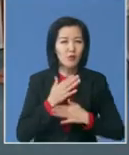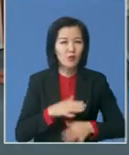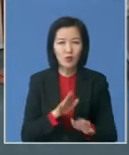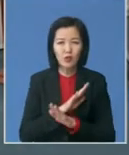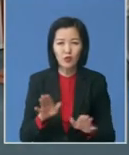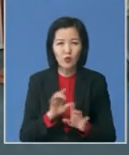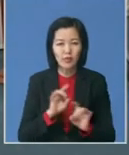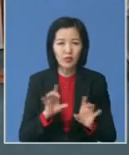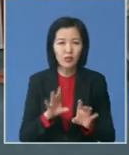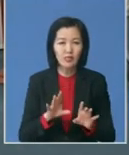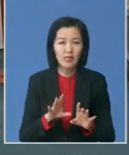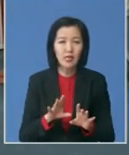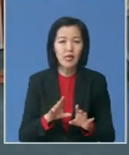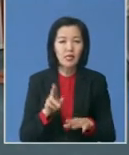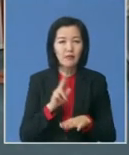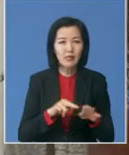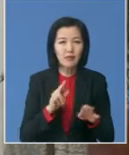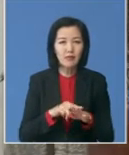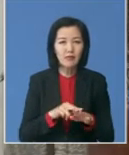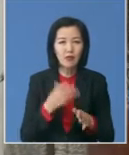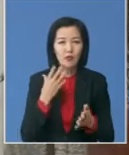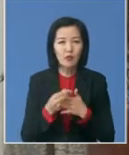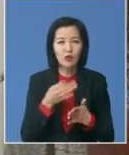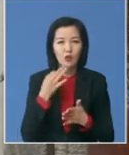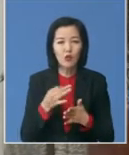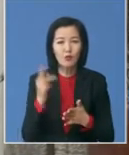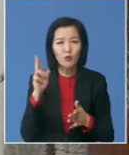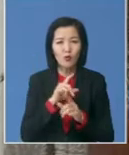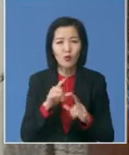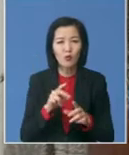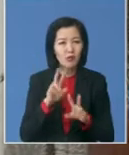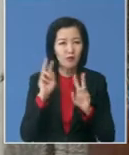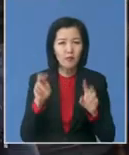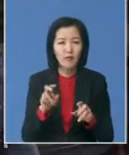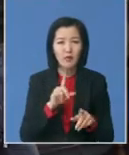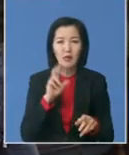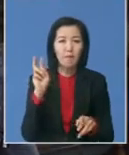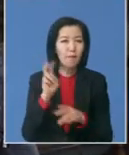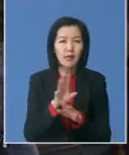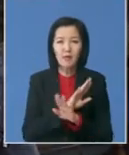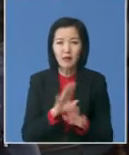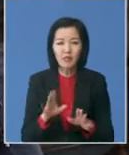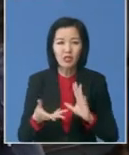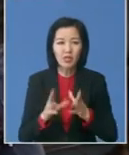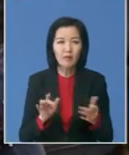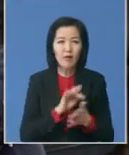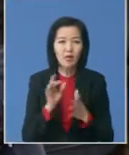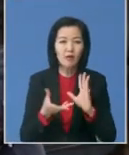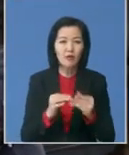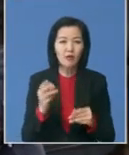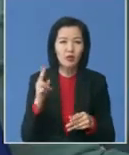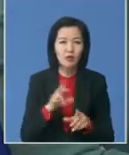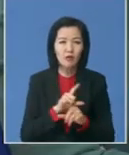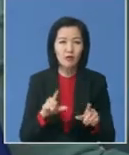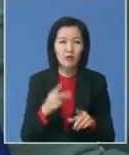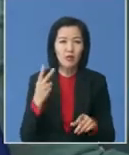қызметіне көңілдері толмайтынын жеткізді. Тіпті кейбір тәртіп сақшылары өзі жауапты оқу орындарына мүлдем бармайды екен. Жалпы қала бойынша